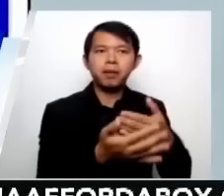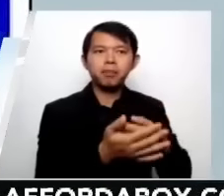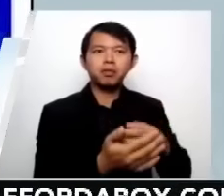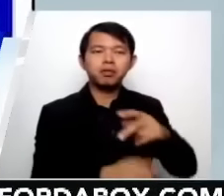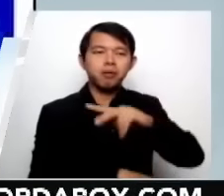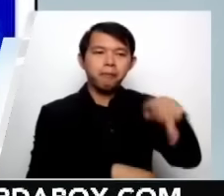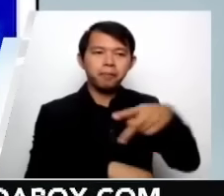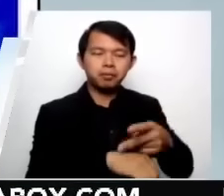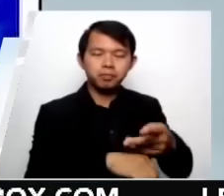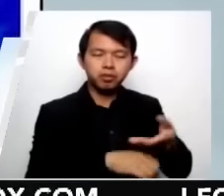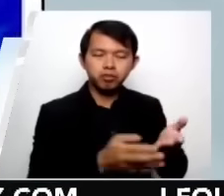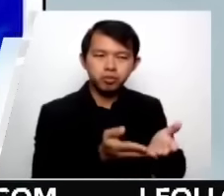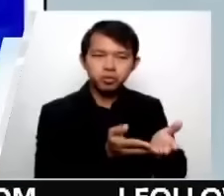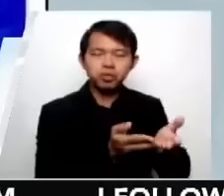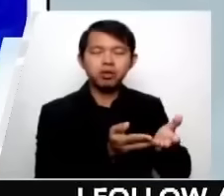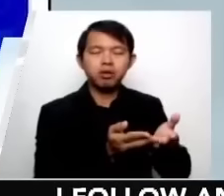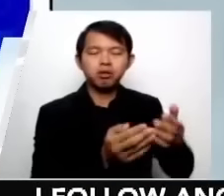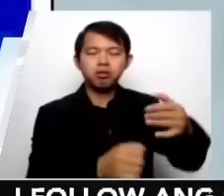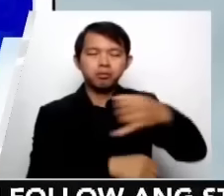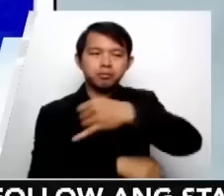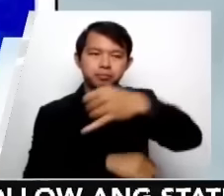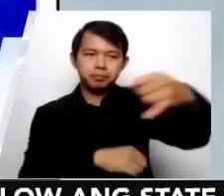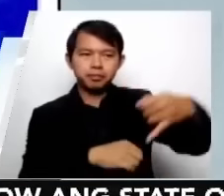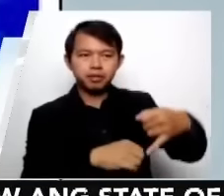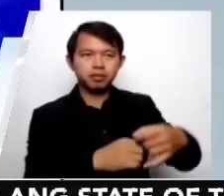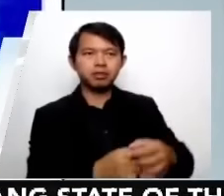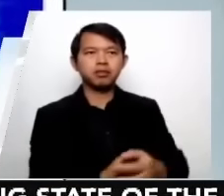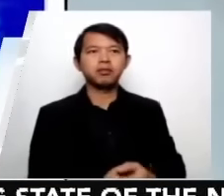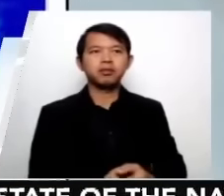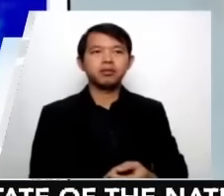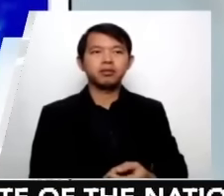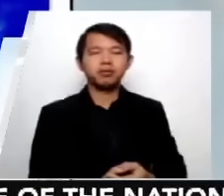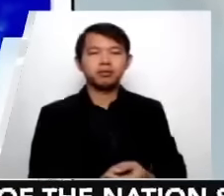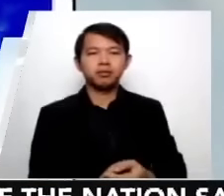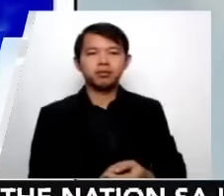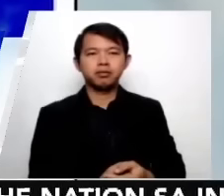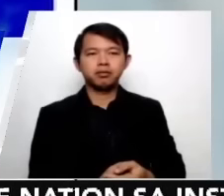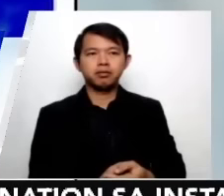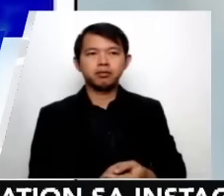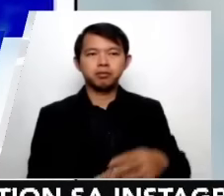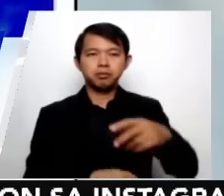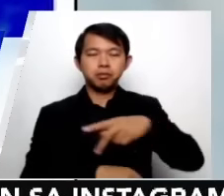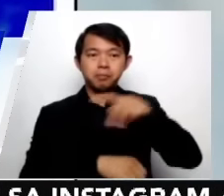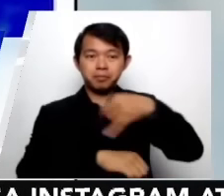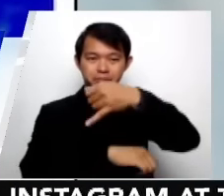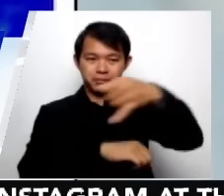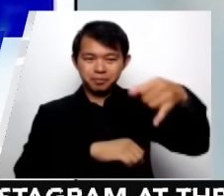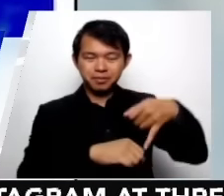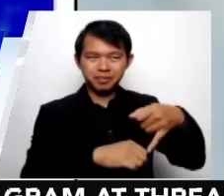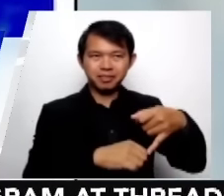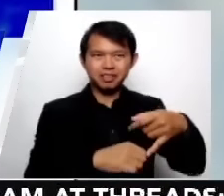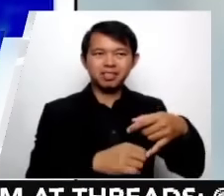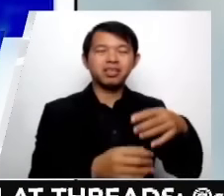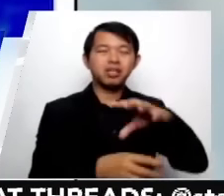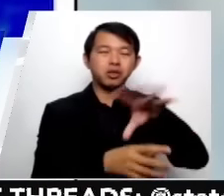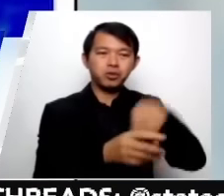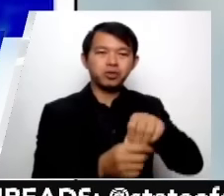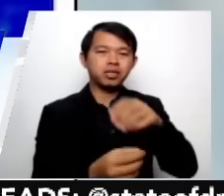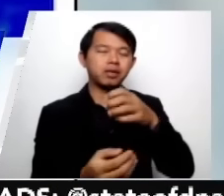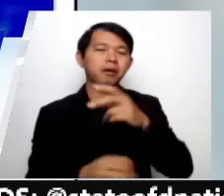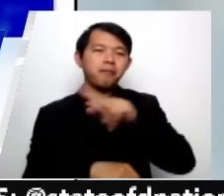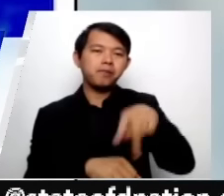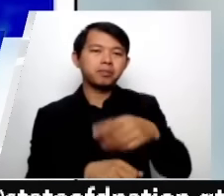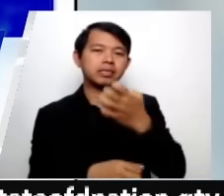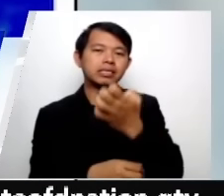isang underwater plateau na nasa loob ng Exclusive Economic Zone o EEZ ng Pilipinas. Pinaniniwala ang